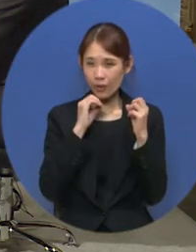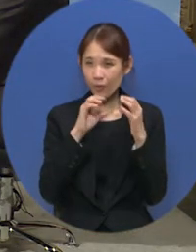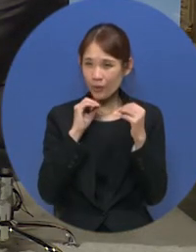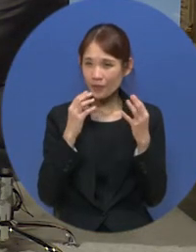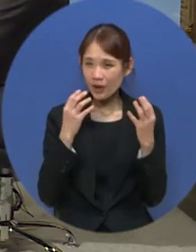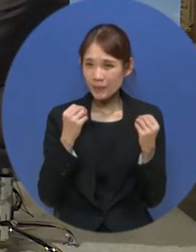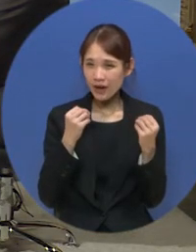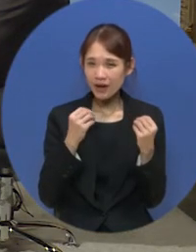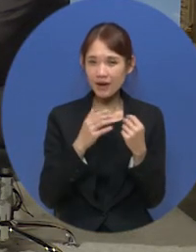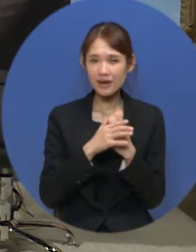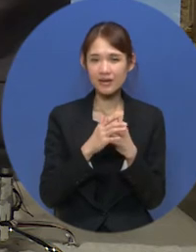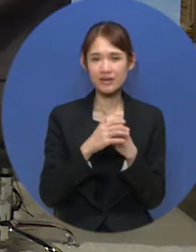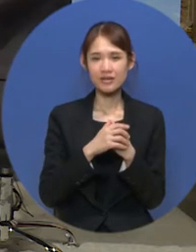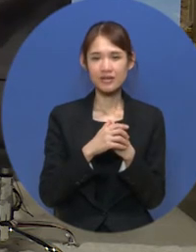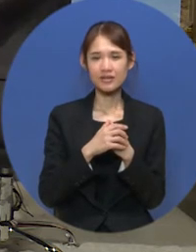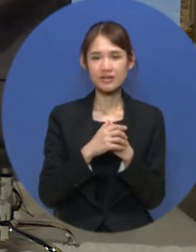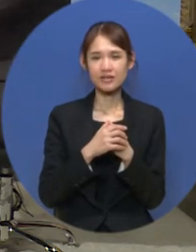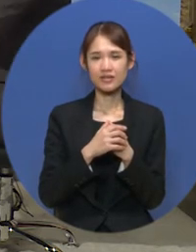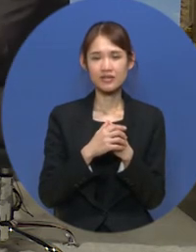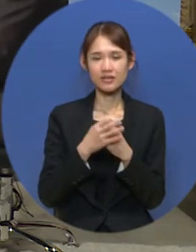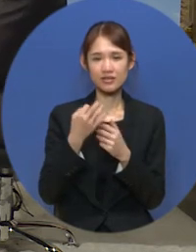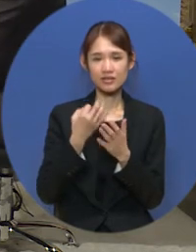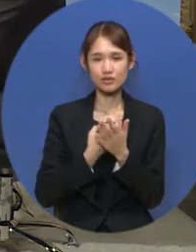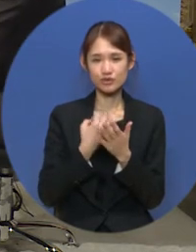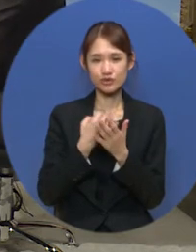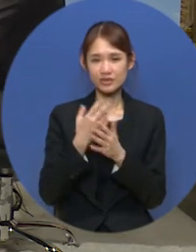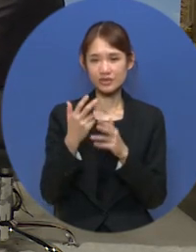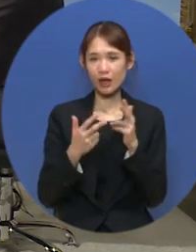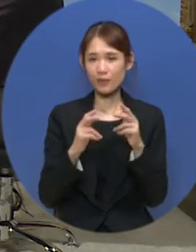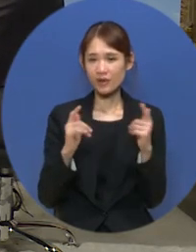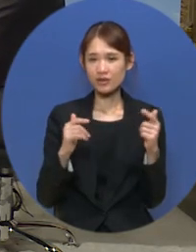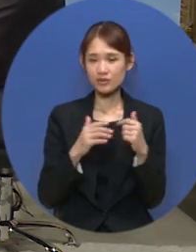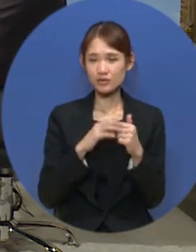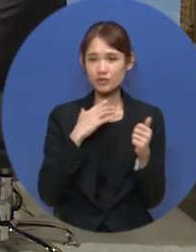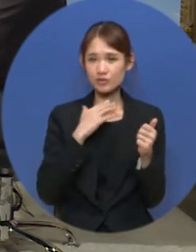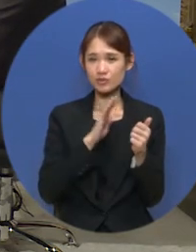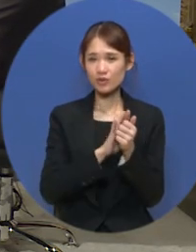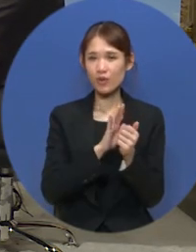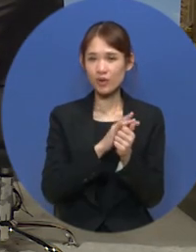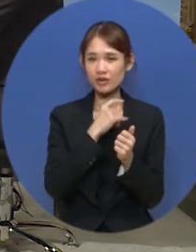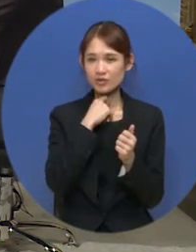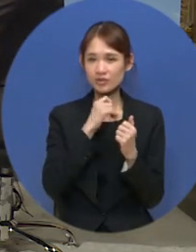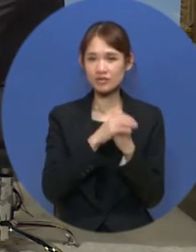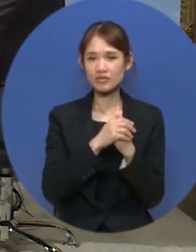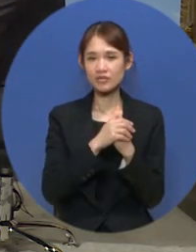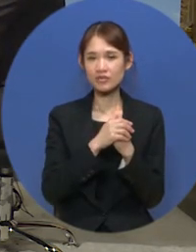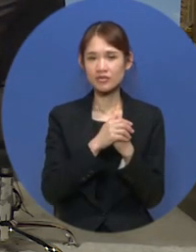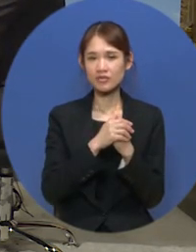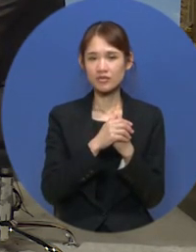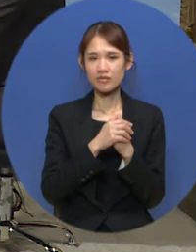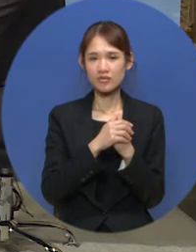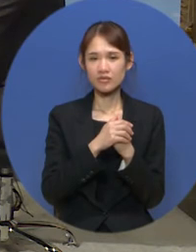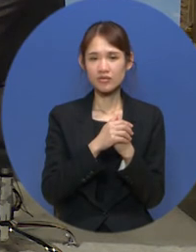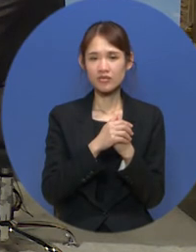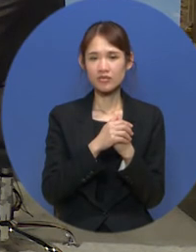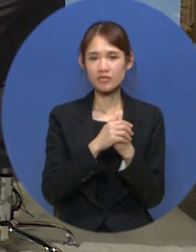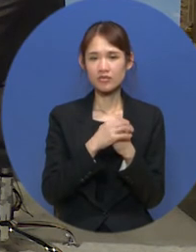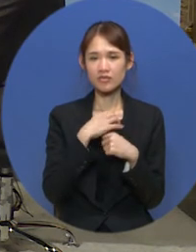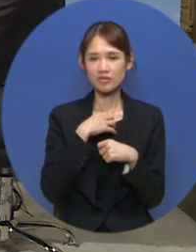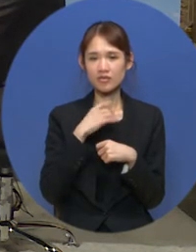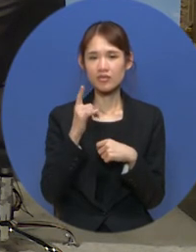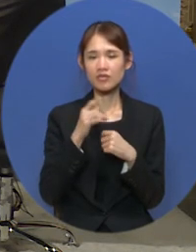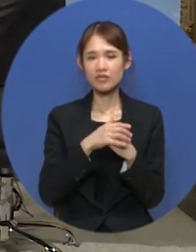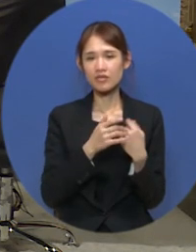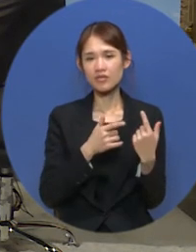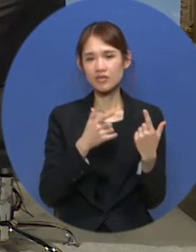많이 저희도 이제 홍보를 해서 어쨌든 수익사업은 아니지만 저희도 좀 도움이 되고 싶어서 이렇게 하는데 좀 걱정된